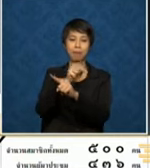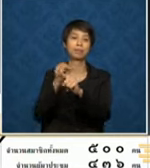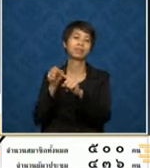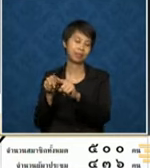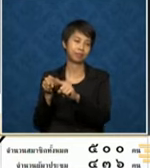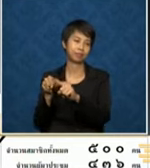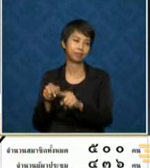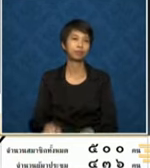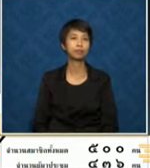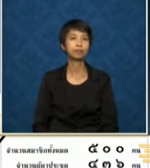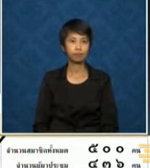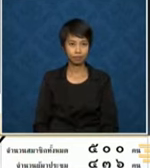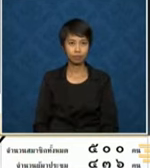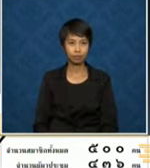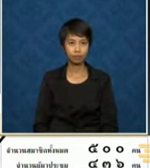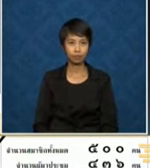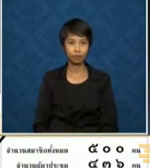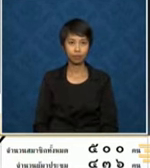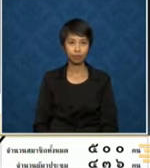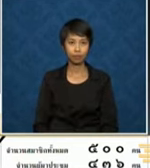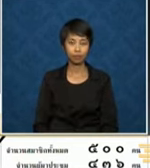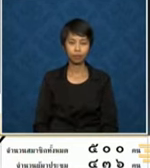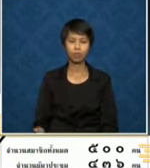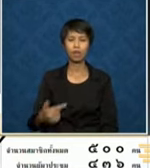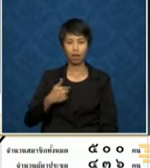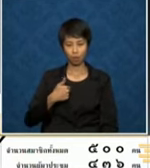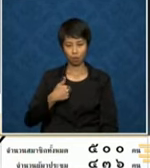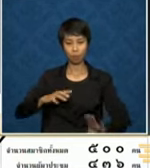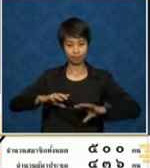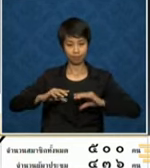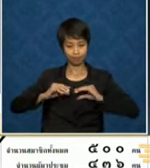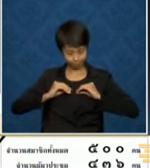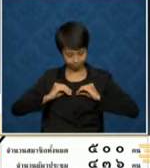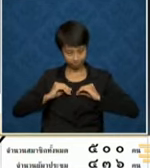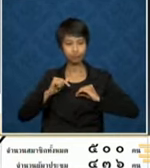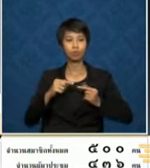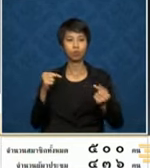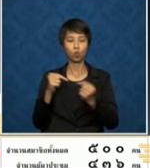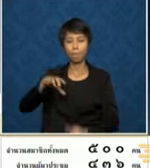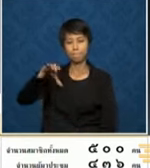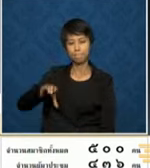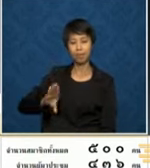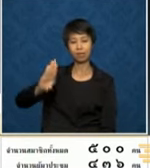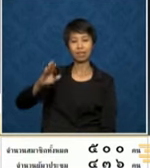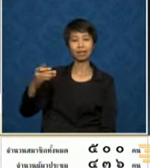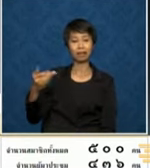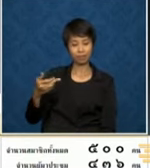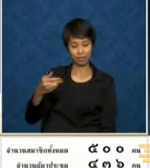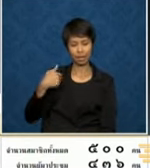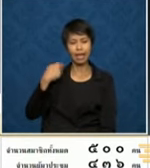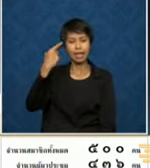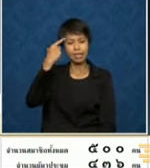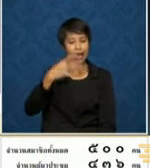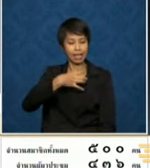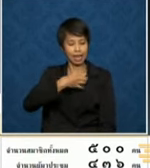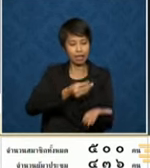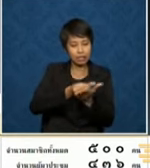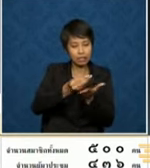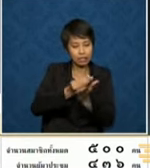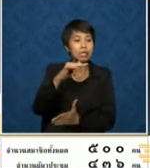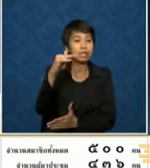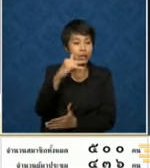านครับหลักการนะครับผมเห็นด้วยนะครับกับการบินไทยที่จะจัดหาฝูงบินเพิ่มเติมทั้